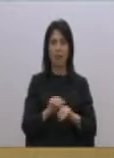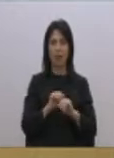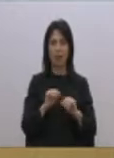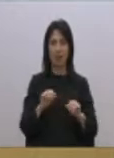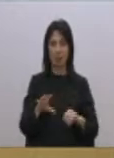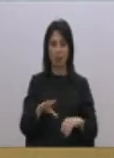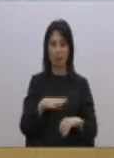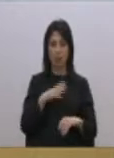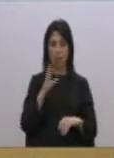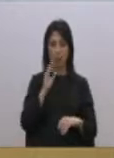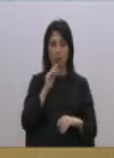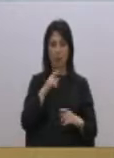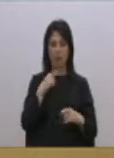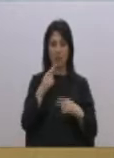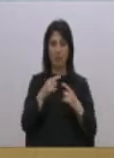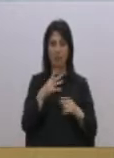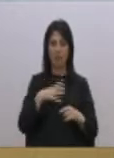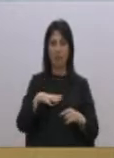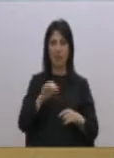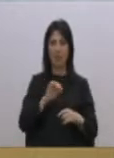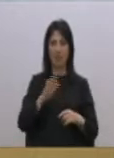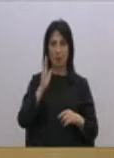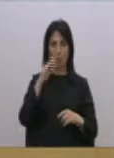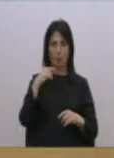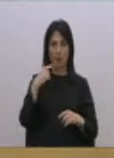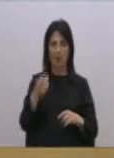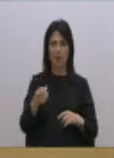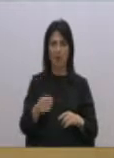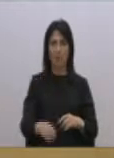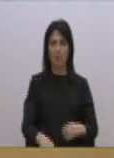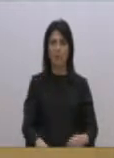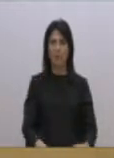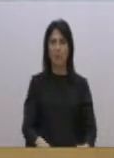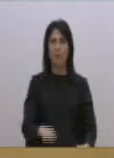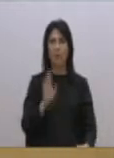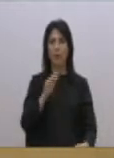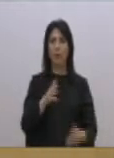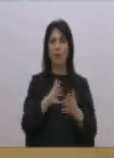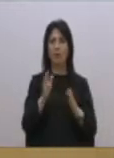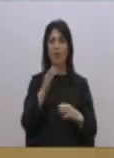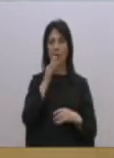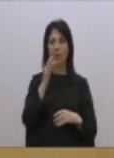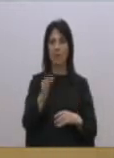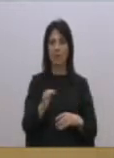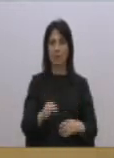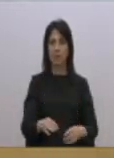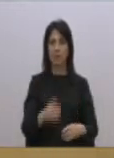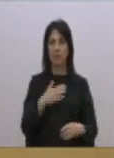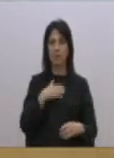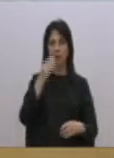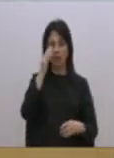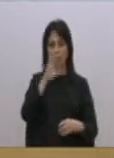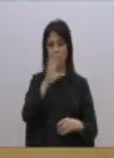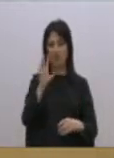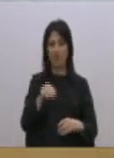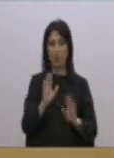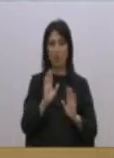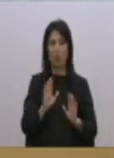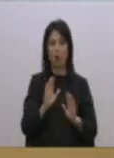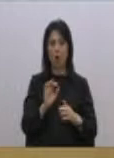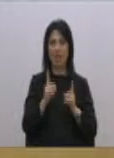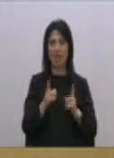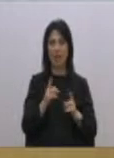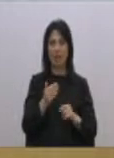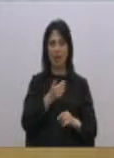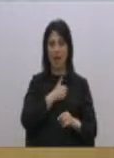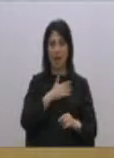შეიძლება გქონდეს, როდესაც ვსაუბრობთ ქვეყნის ევროპულ მომავალზე. უფრო მეტსაც გეტყვით, ჩემი აზრით ეს ყველაფერი მხოლოდ მიზეზი